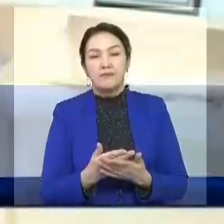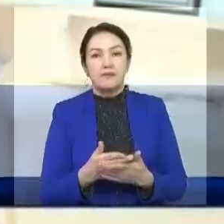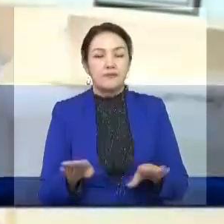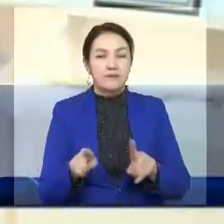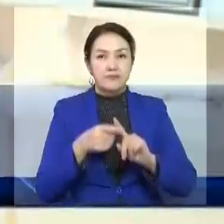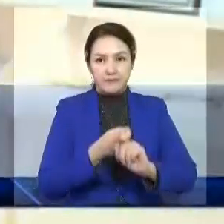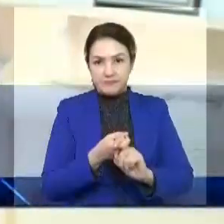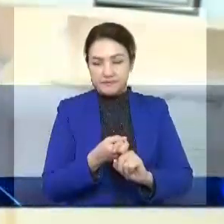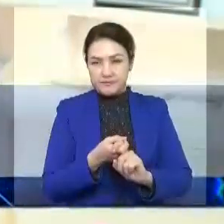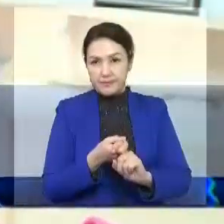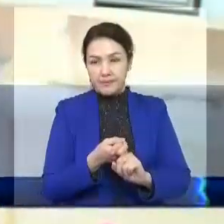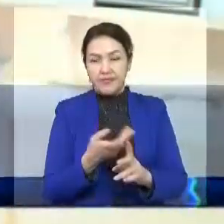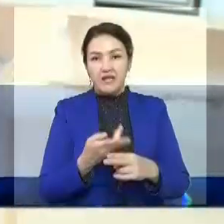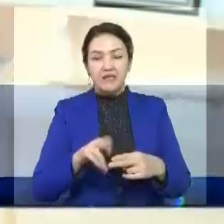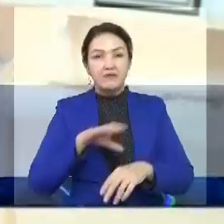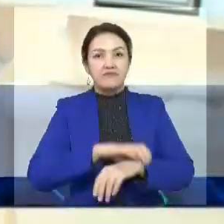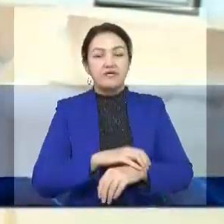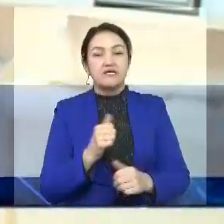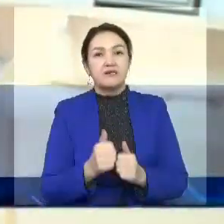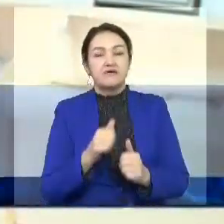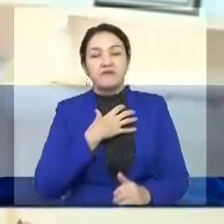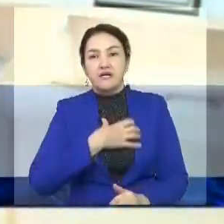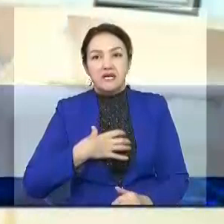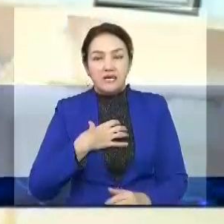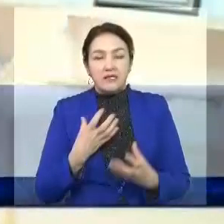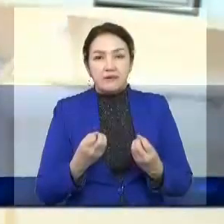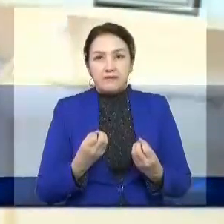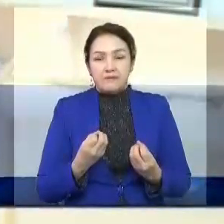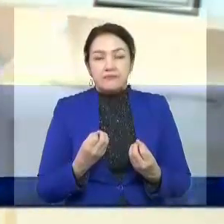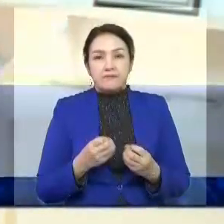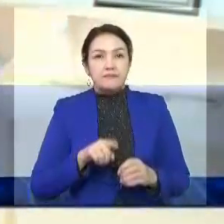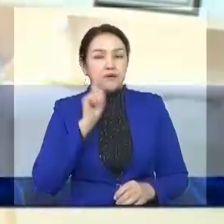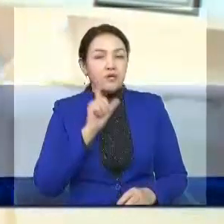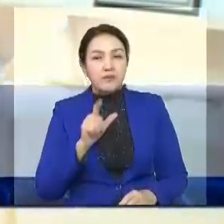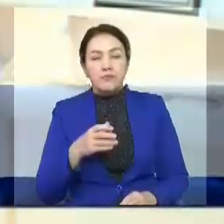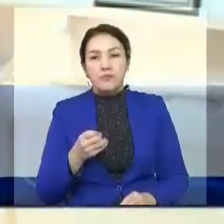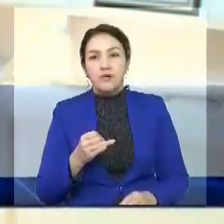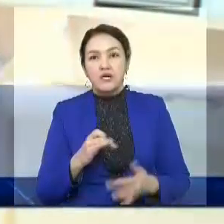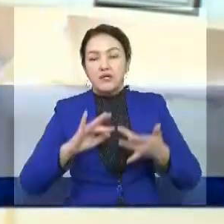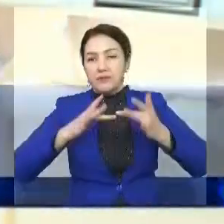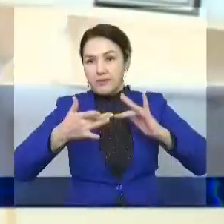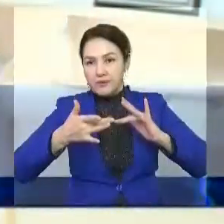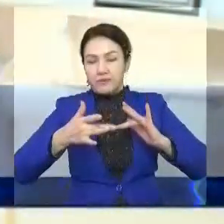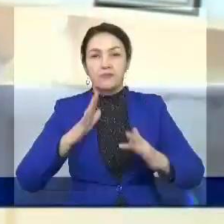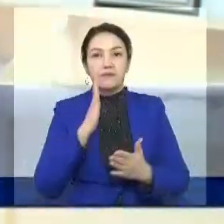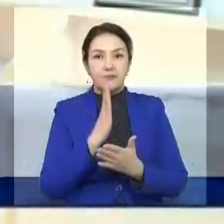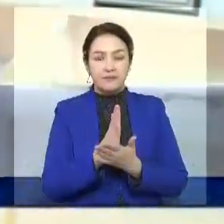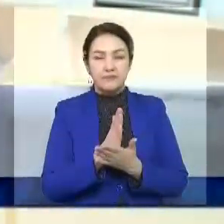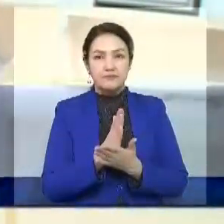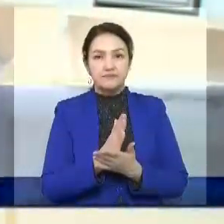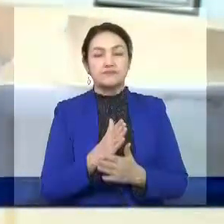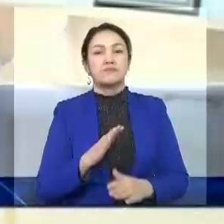этим... Эти факторы сейчас становятся очень важными. И еще подростковый буллинг через социальные сети,